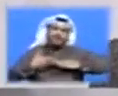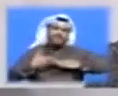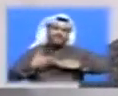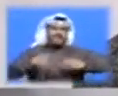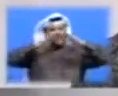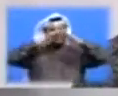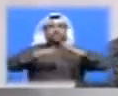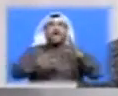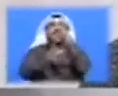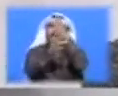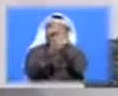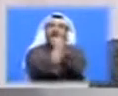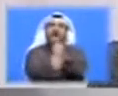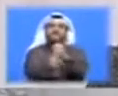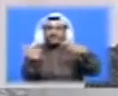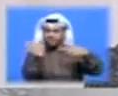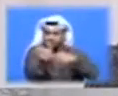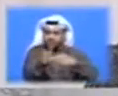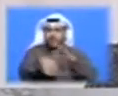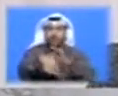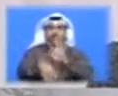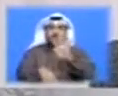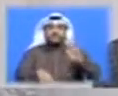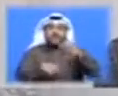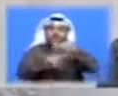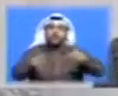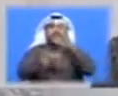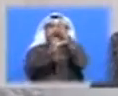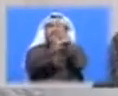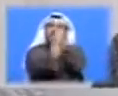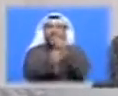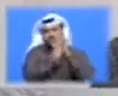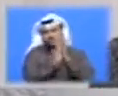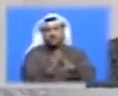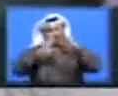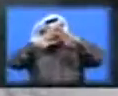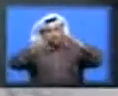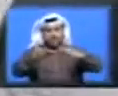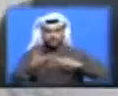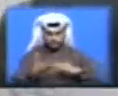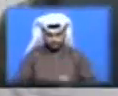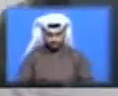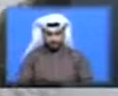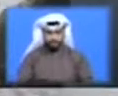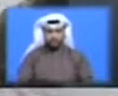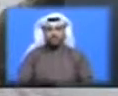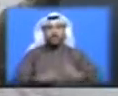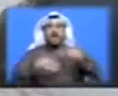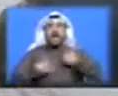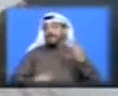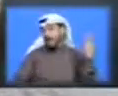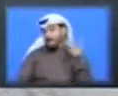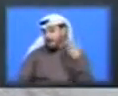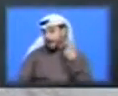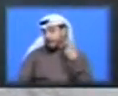ويحمي سوريا ويحمي الشعب الكويتي وكل البلدان اللي ساعدت معنا ووقفت معنا. احنا معتمدين على الأموال اللي أعطونا